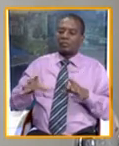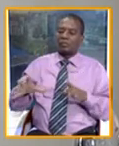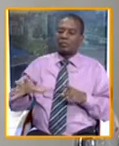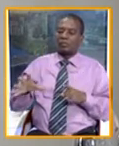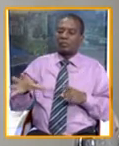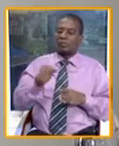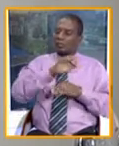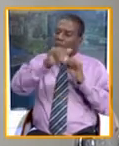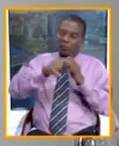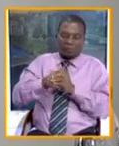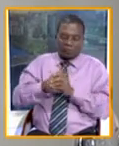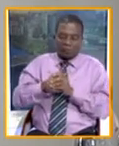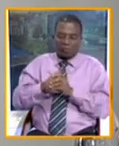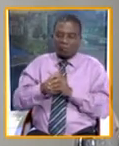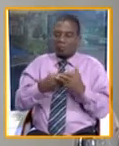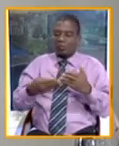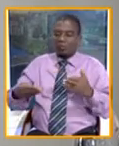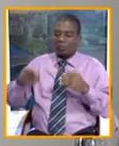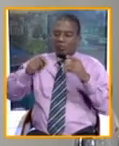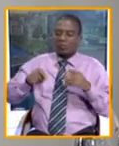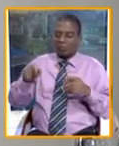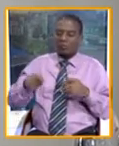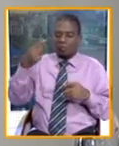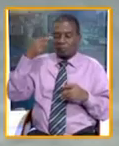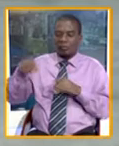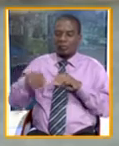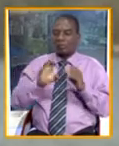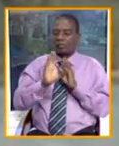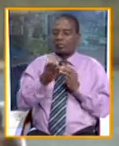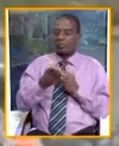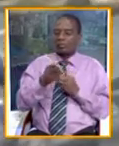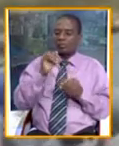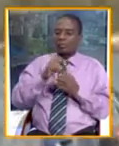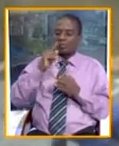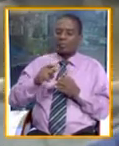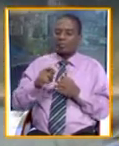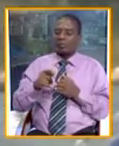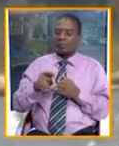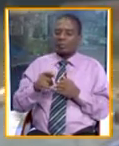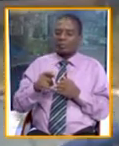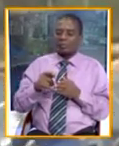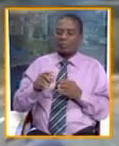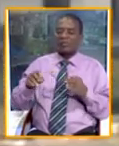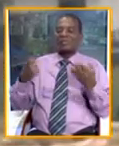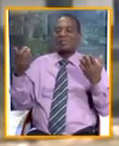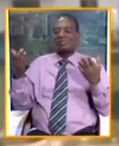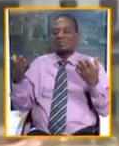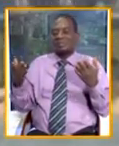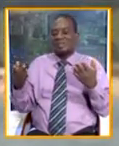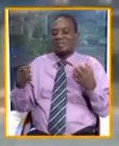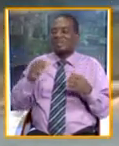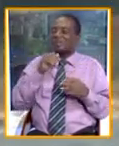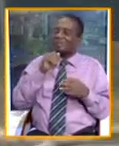tous les moyens nécessaires pour faire face à cette catastrophe. Ceci est un exercice de simulation du